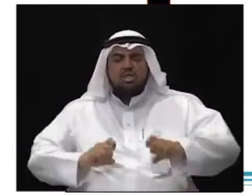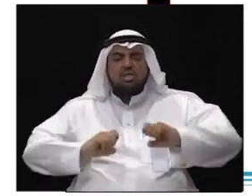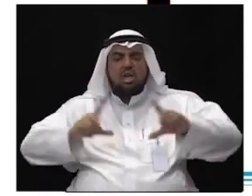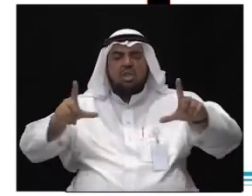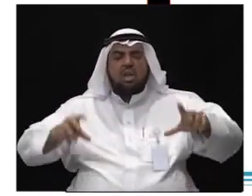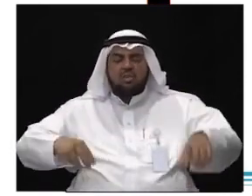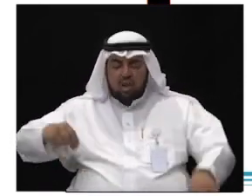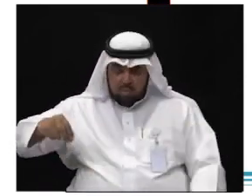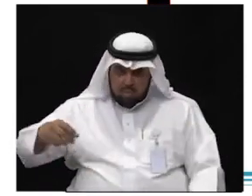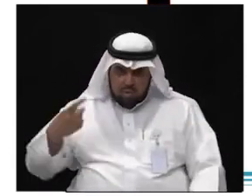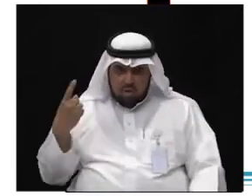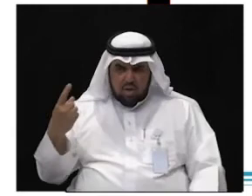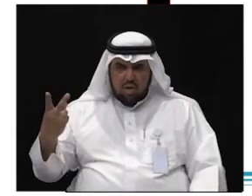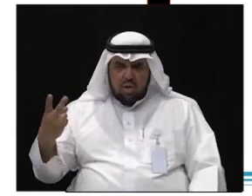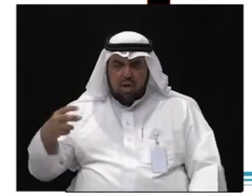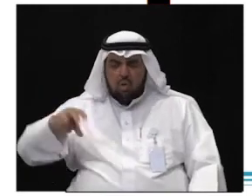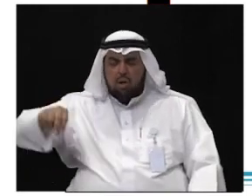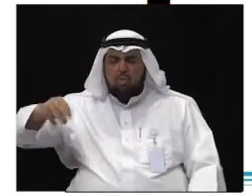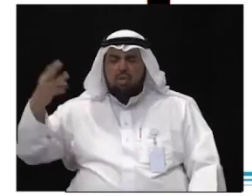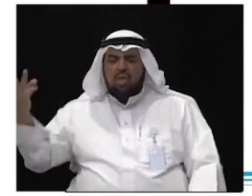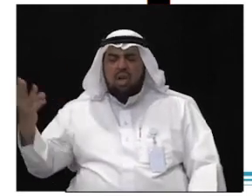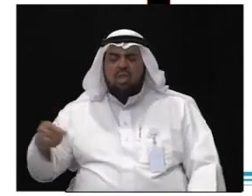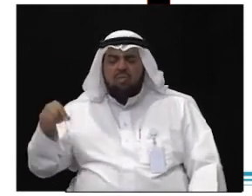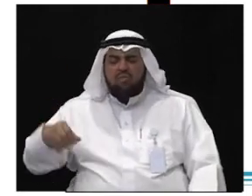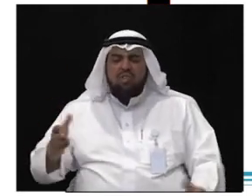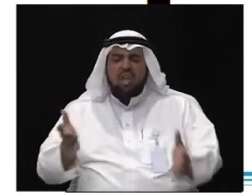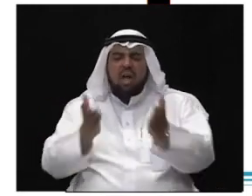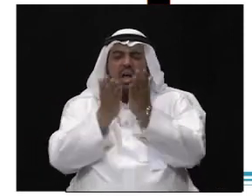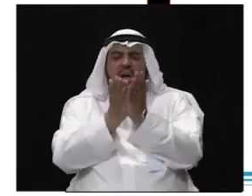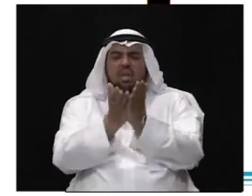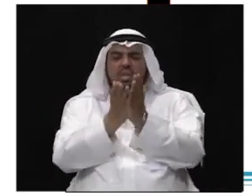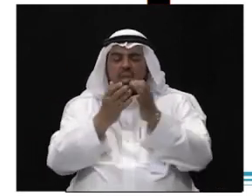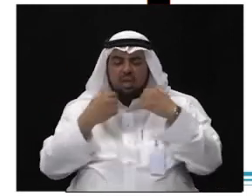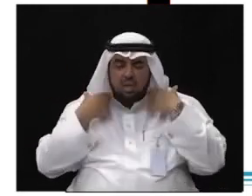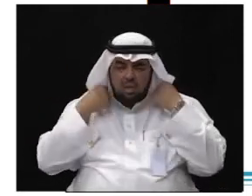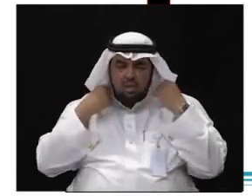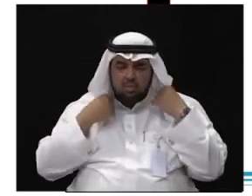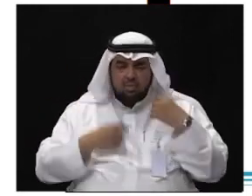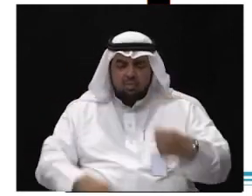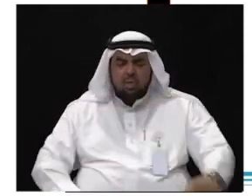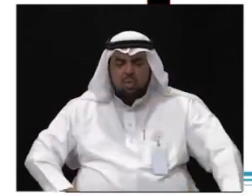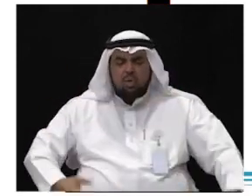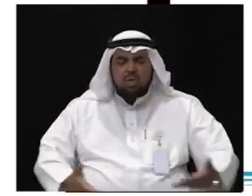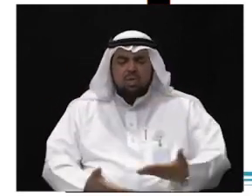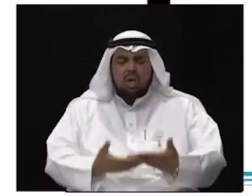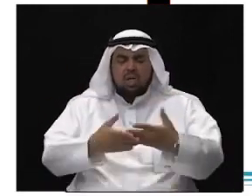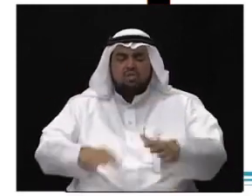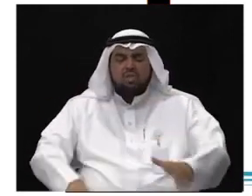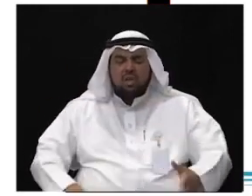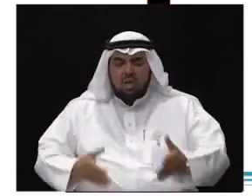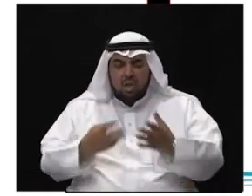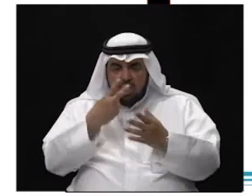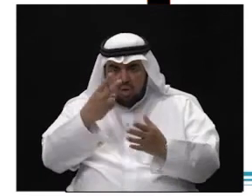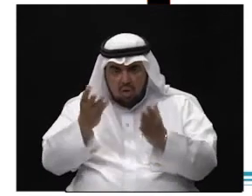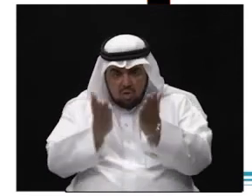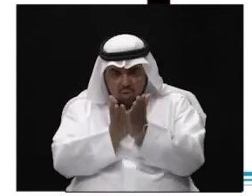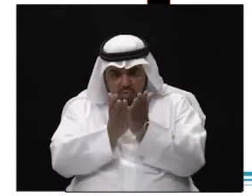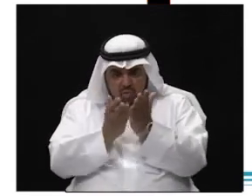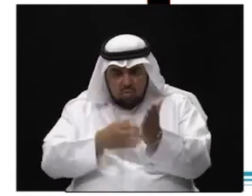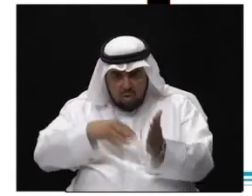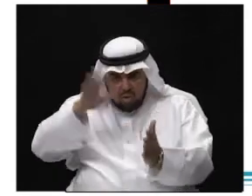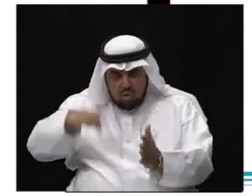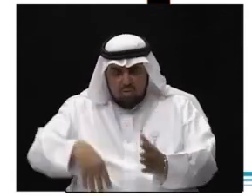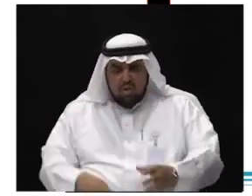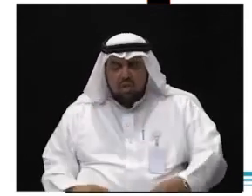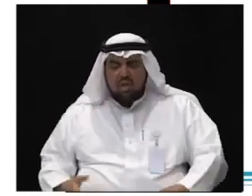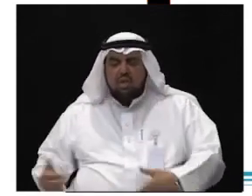2 و3 للأدعية، ويساعد على أن يجعل من يتصفحهم أن يعود إلى النموذج رقم 1